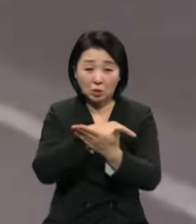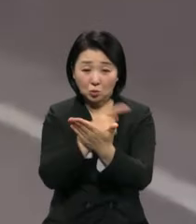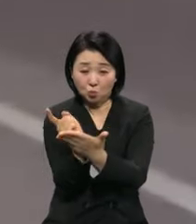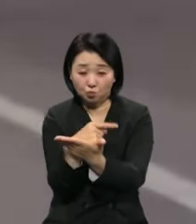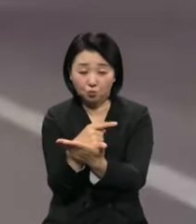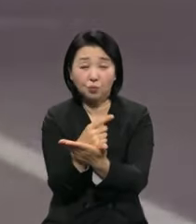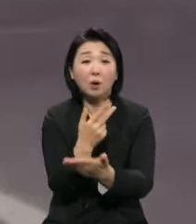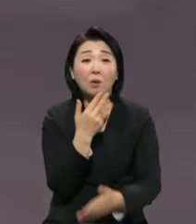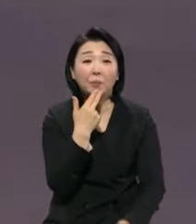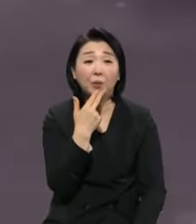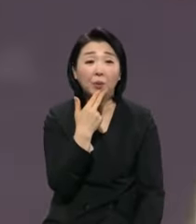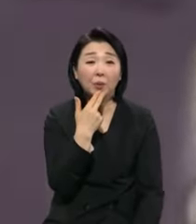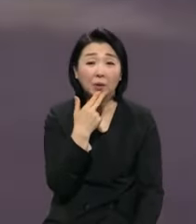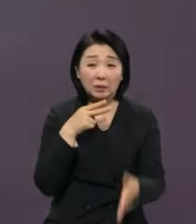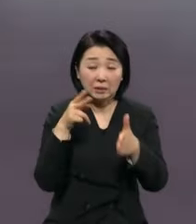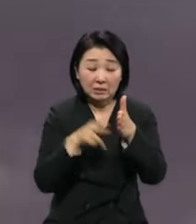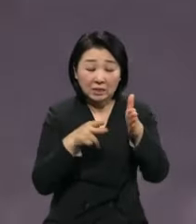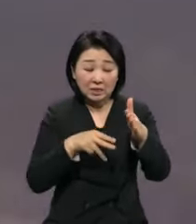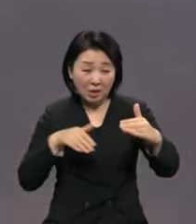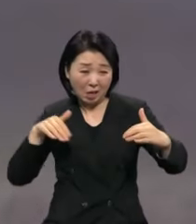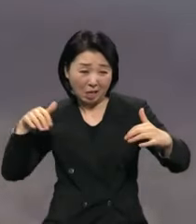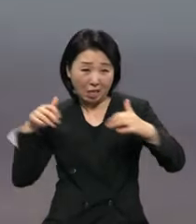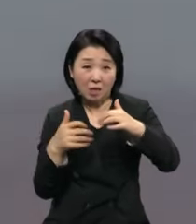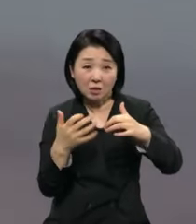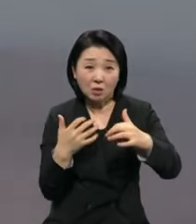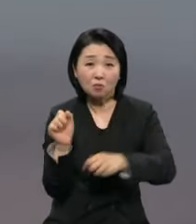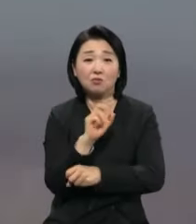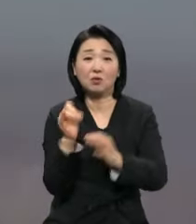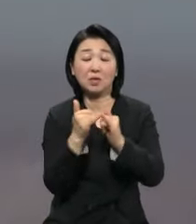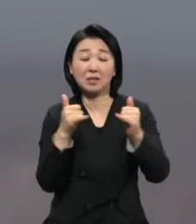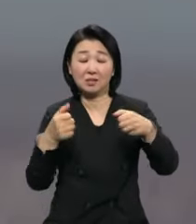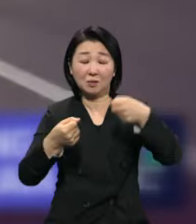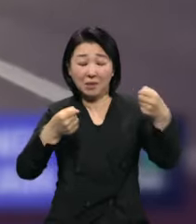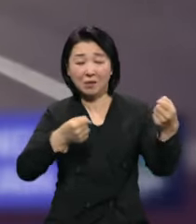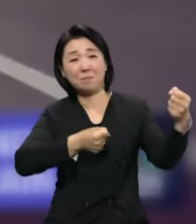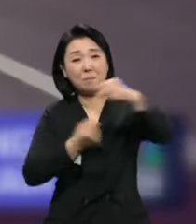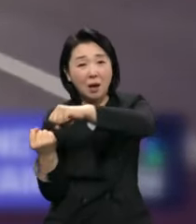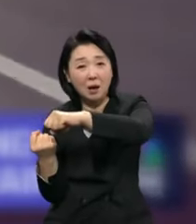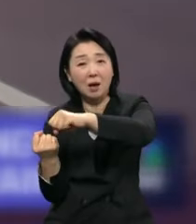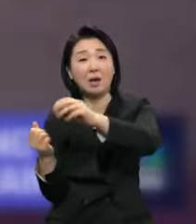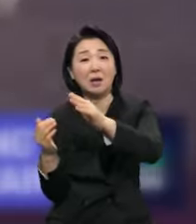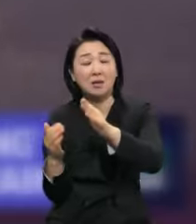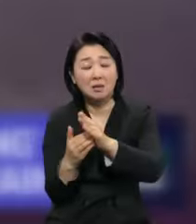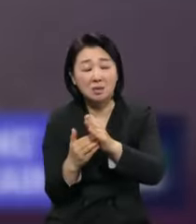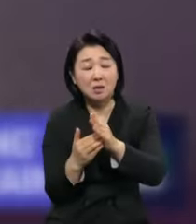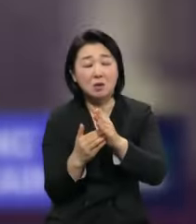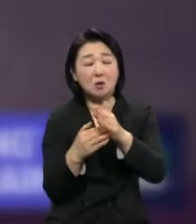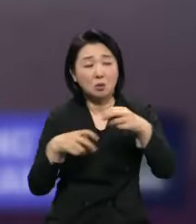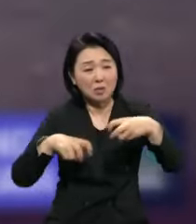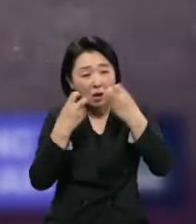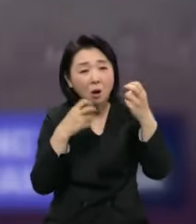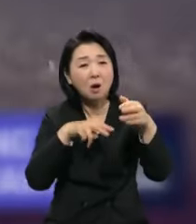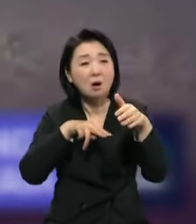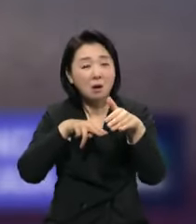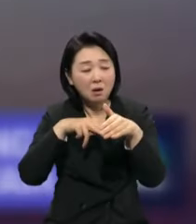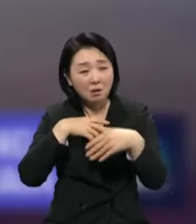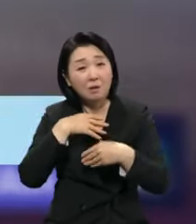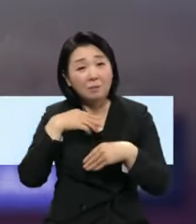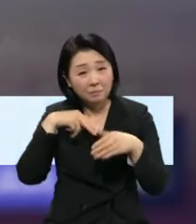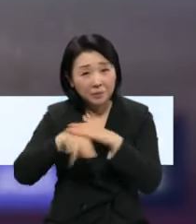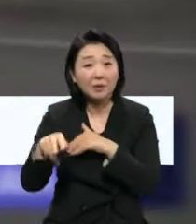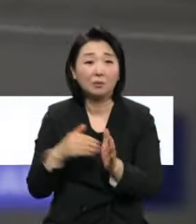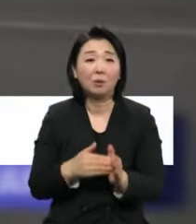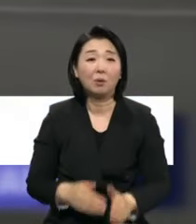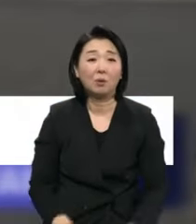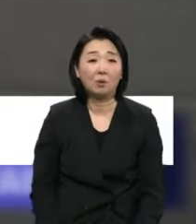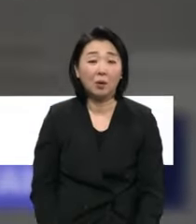않습니다. 기차와 충돌하기 직전 운전자가 직접 핸들을 오른쪽으로 꺾어 가까스로 화를 피했습니다. 완전